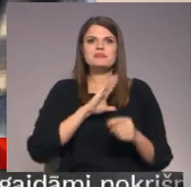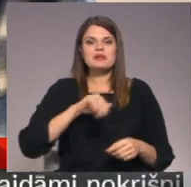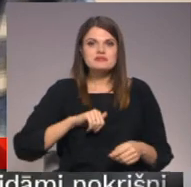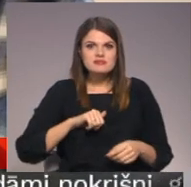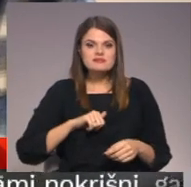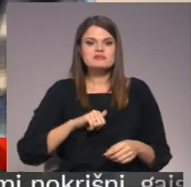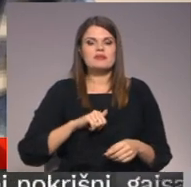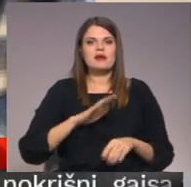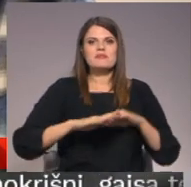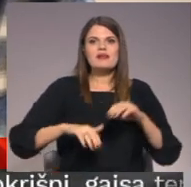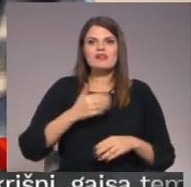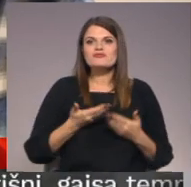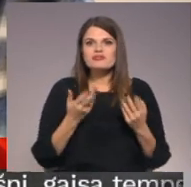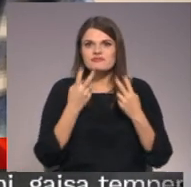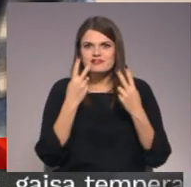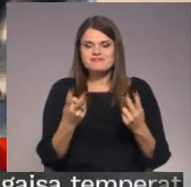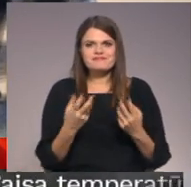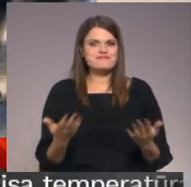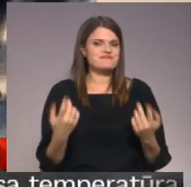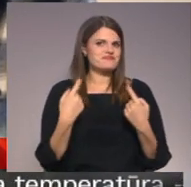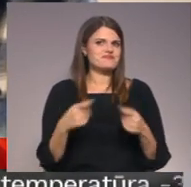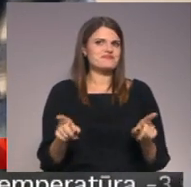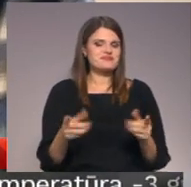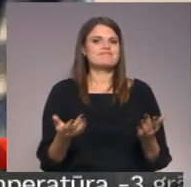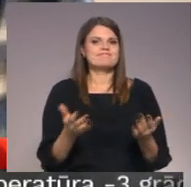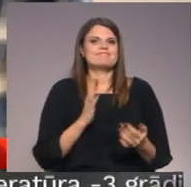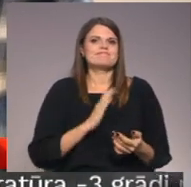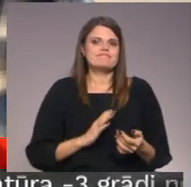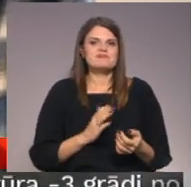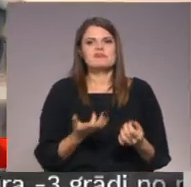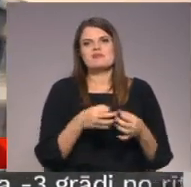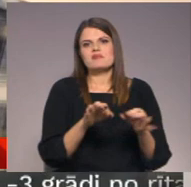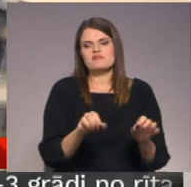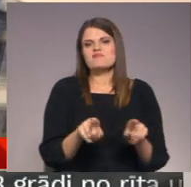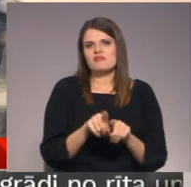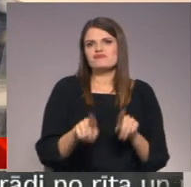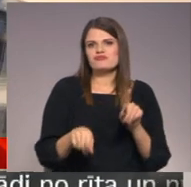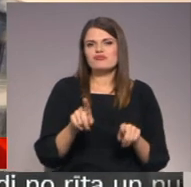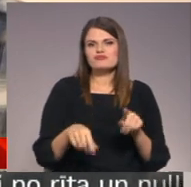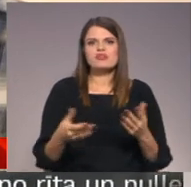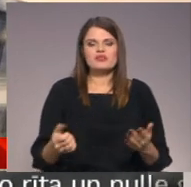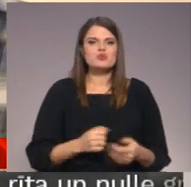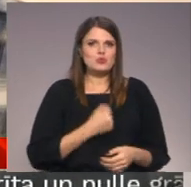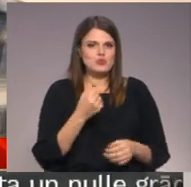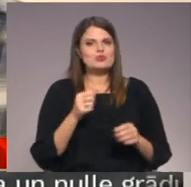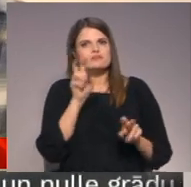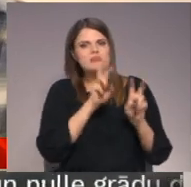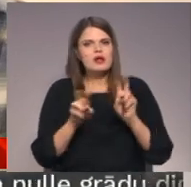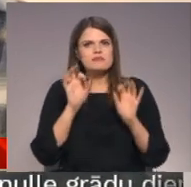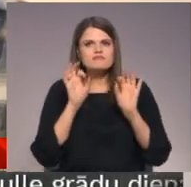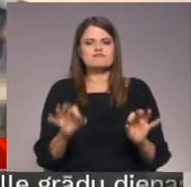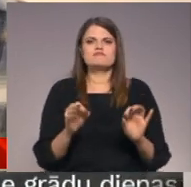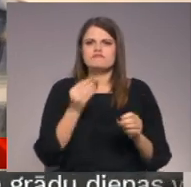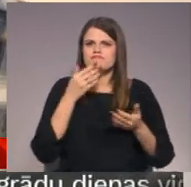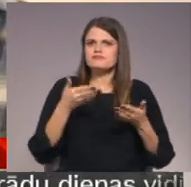ir tas praktiskais, kā mēs to izpildam, un līdz ar to nākās arī pieņemt kaut kādas smagākas lēmumus. Tas ir tiešām grūts process atrast konditoru, kas to